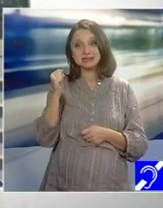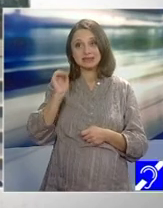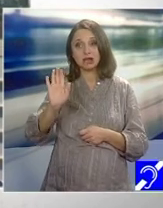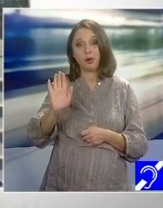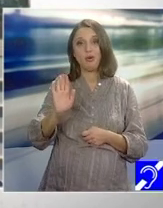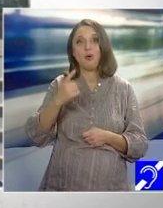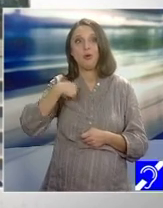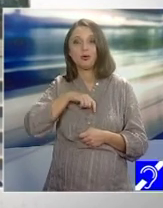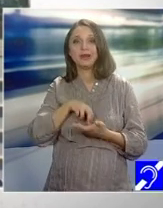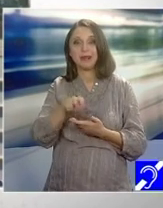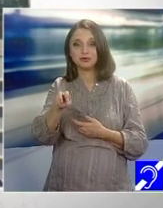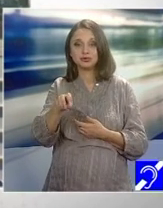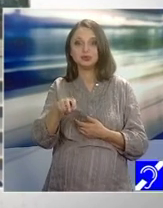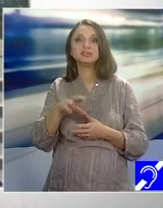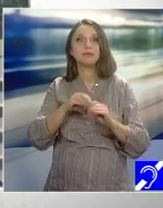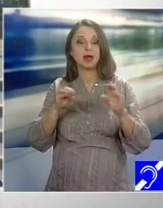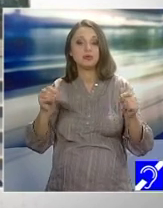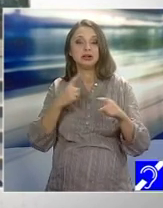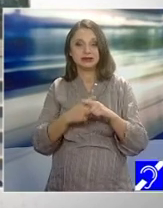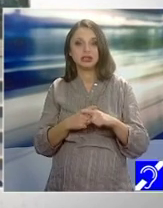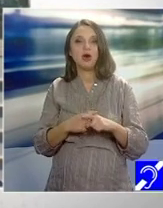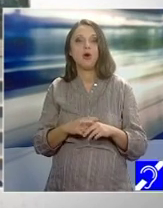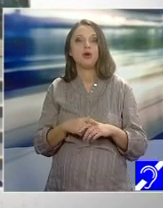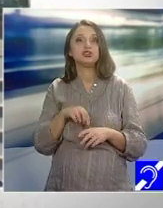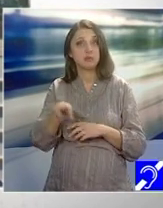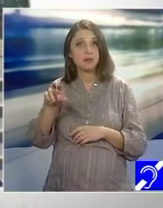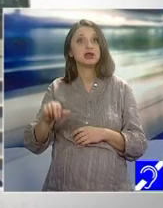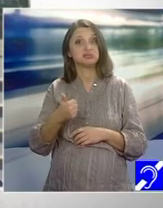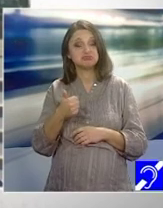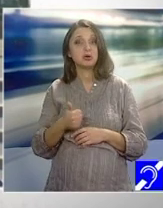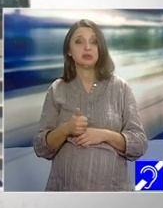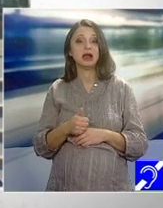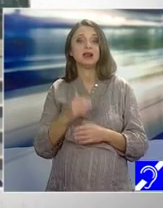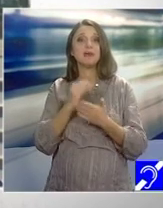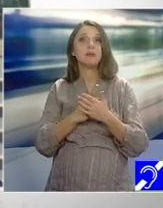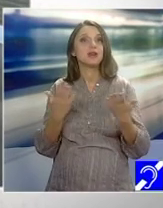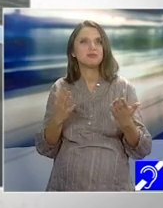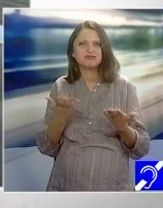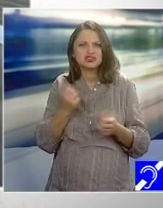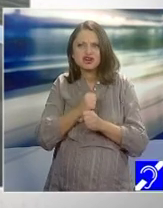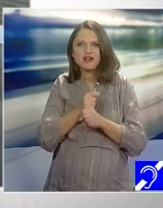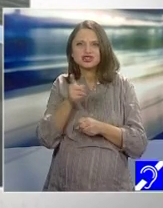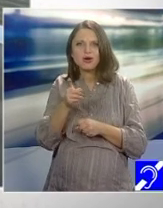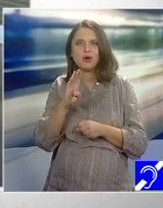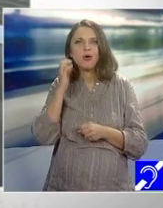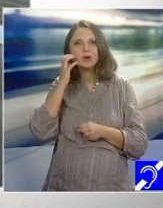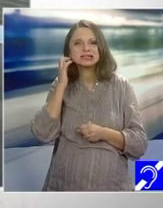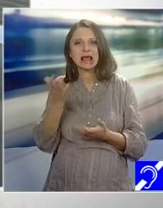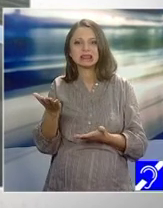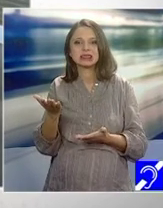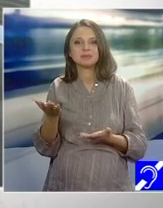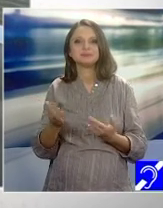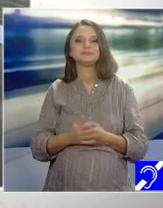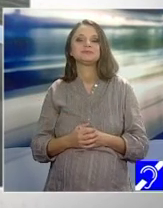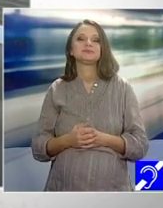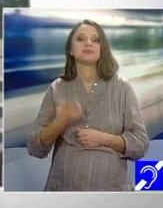mers în repetate rânduri și urmează să mai mergem acolo, avem planuri mari pentru ei. Ce faceți acolo la Bărboș? Până acum noi